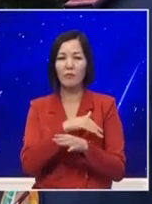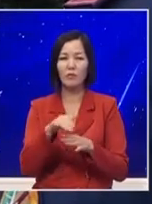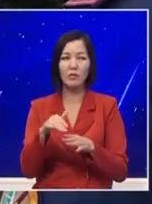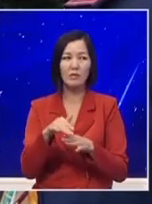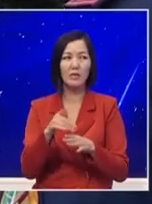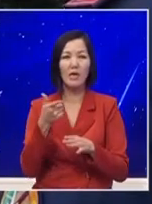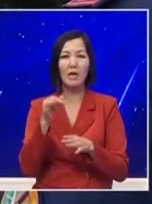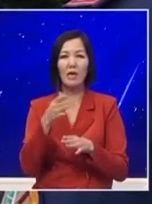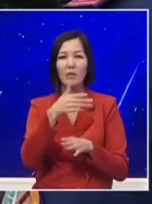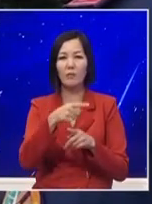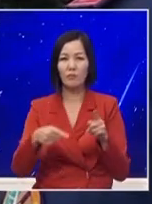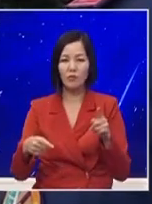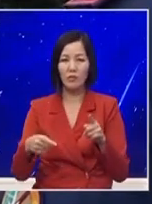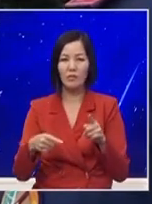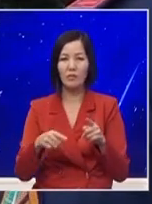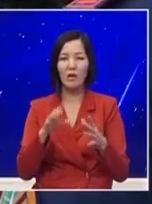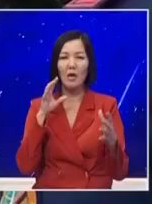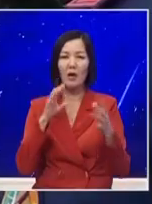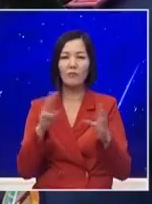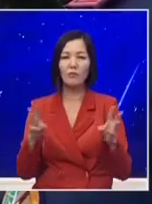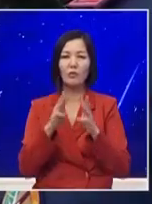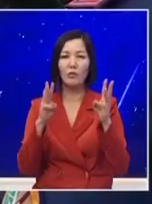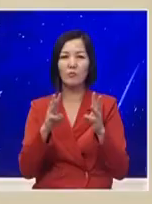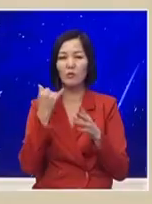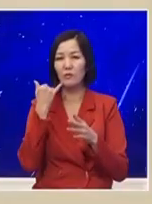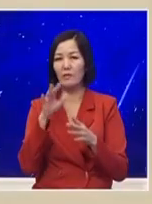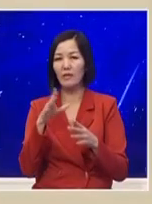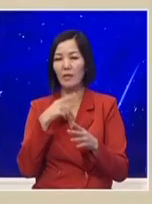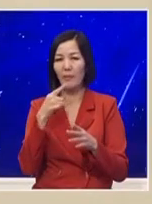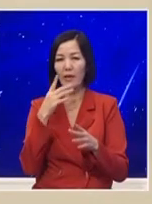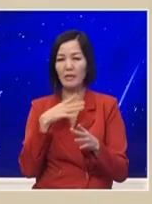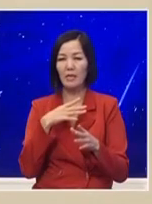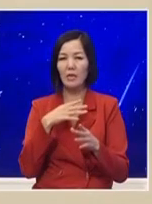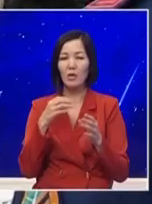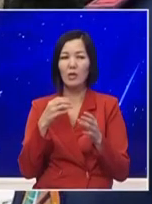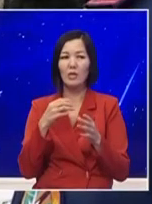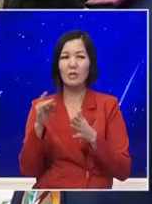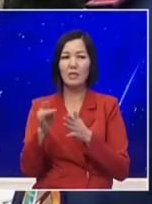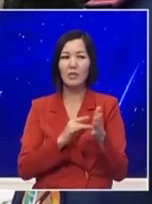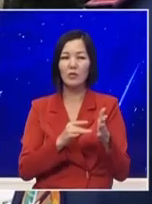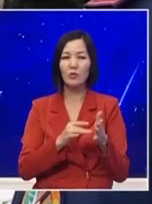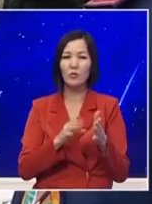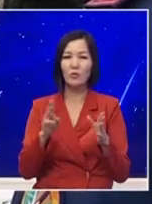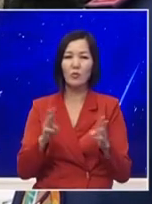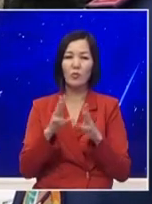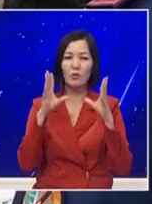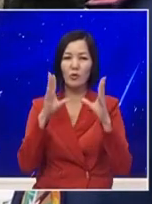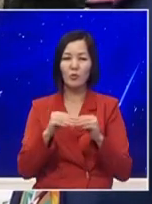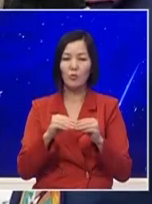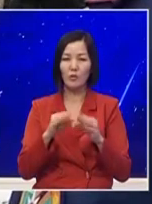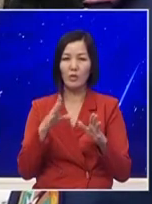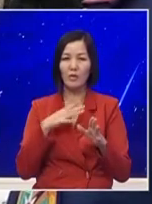Ғали Орманов көшелерінің қиылысында автобустың жануы туралы хабар түсті. 08 сағат 08 минутта өрт толығымен жойылды.